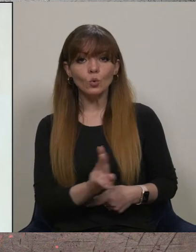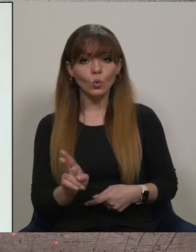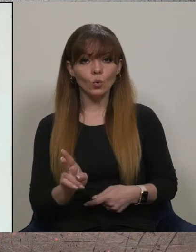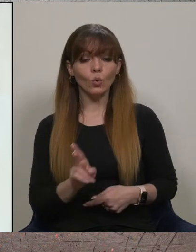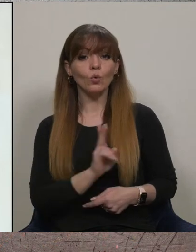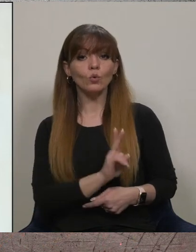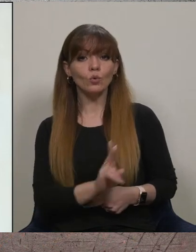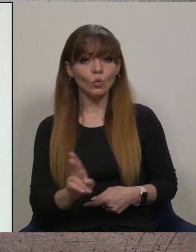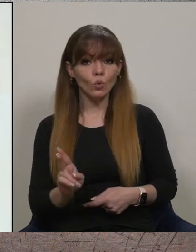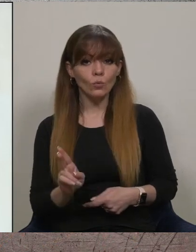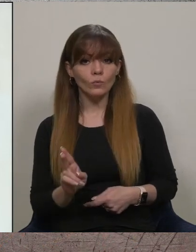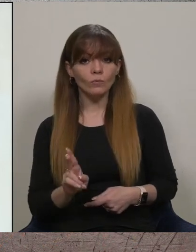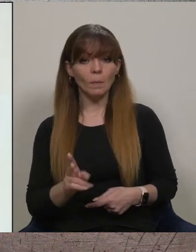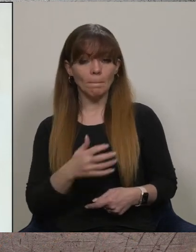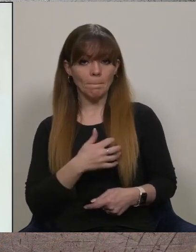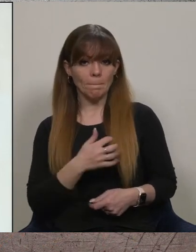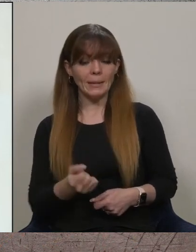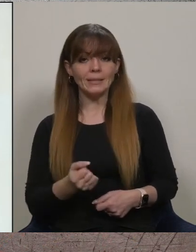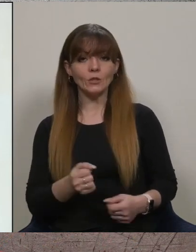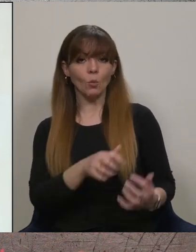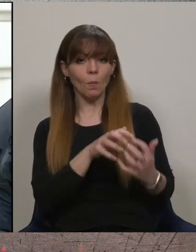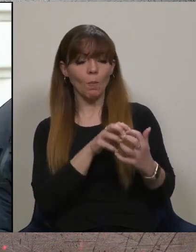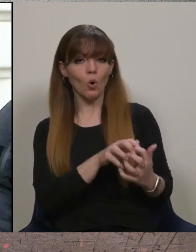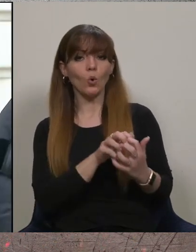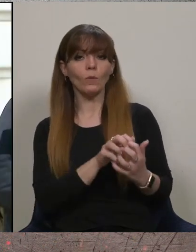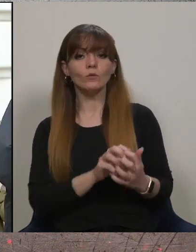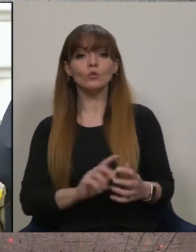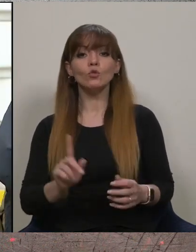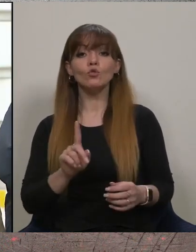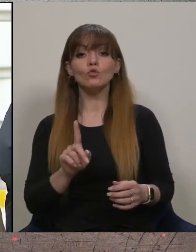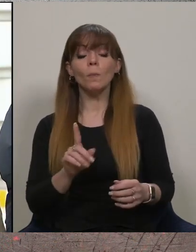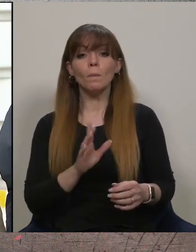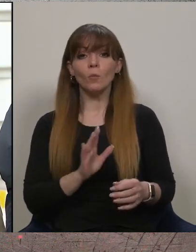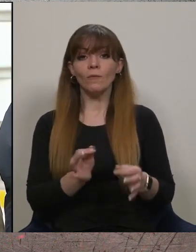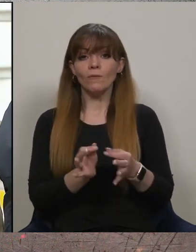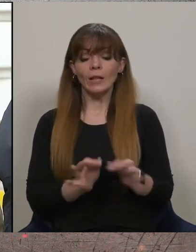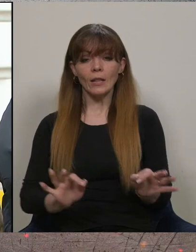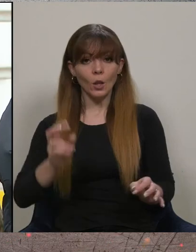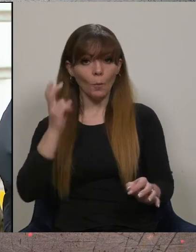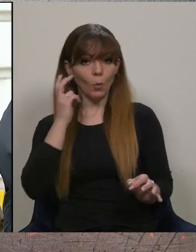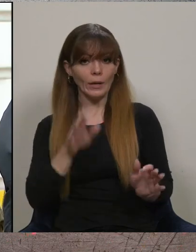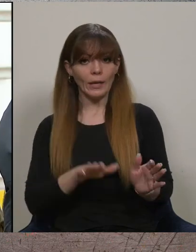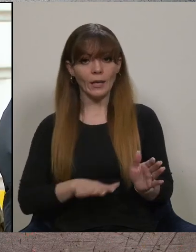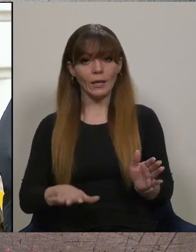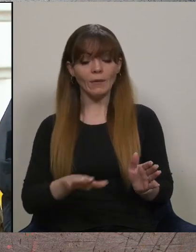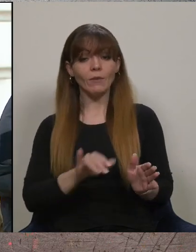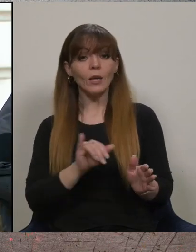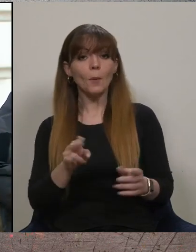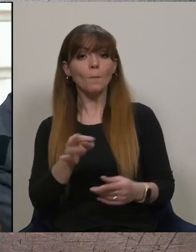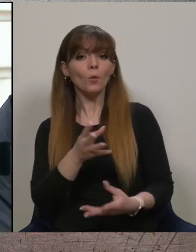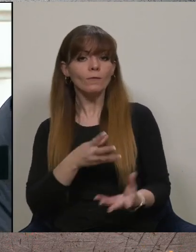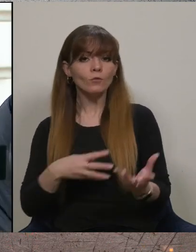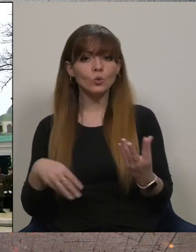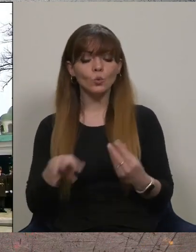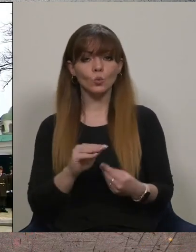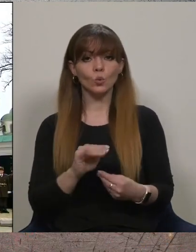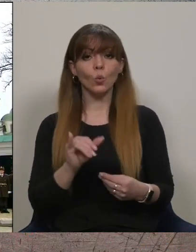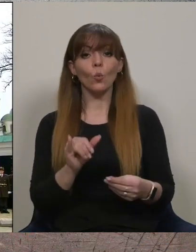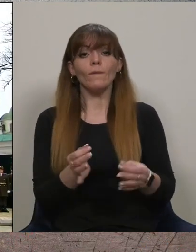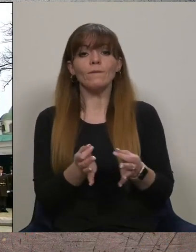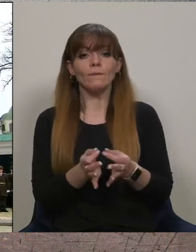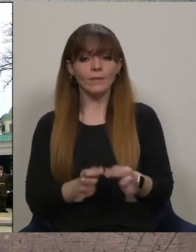хто міцно боровся, щоб у вільному Києві і повсюди у